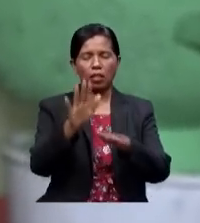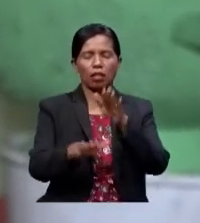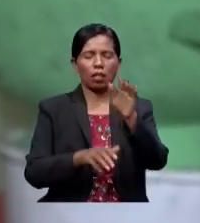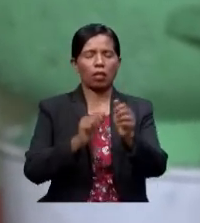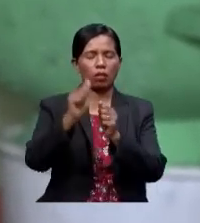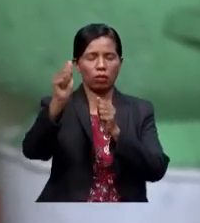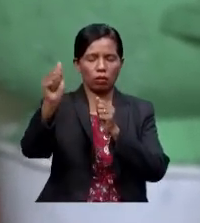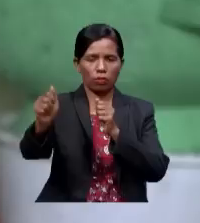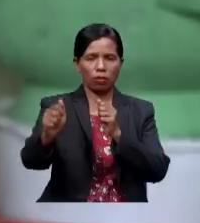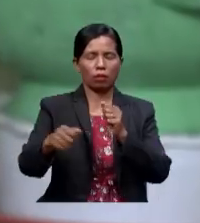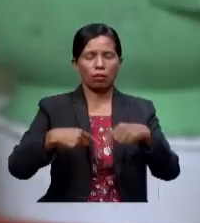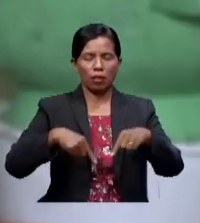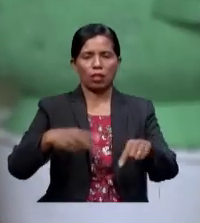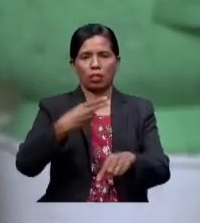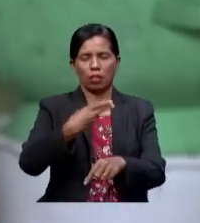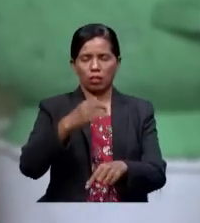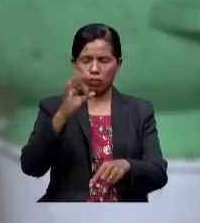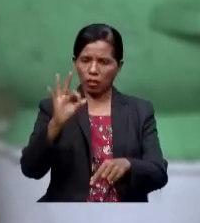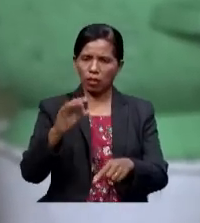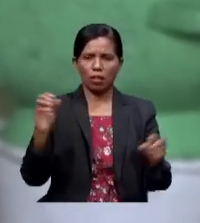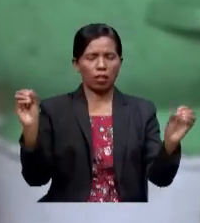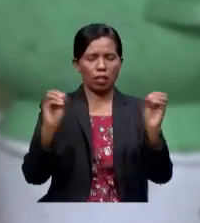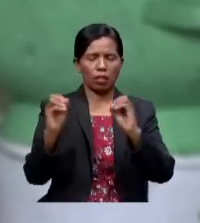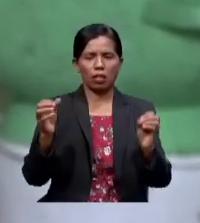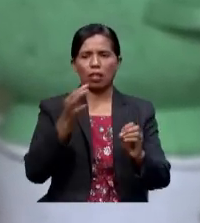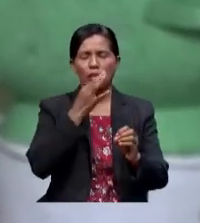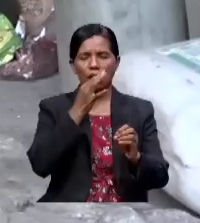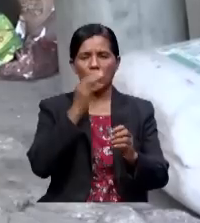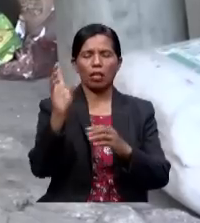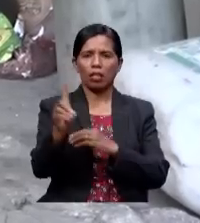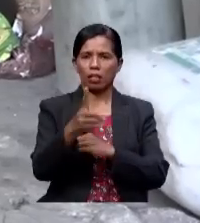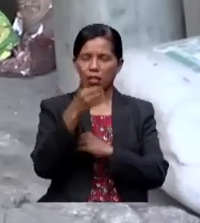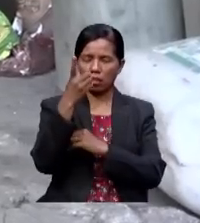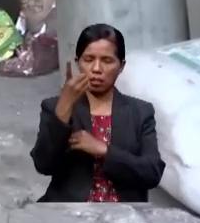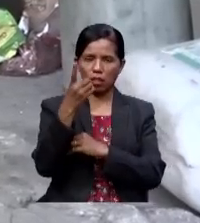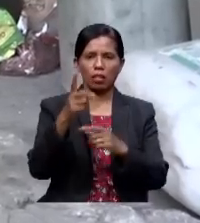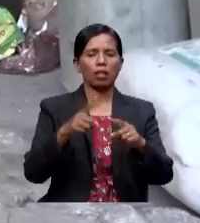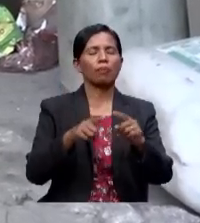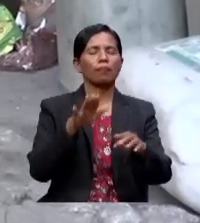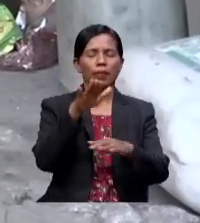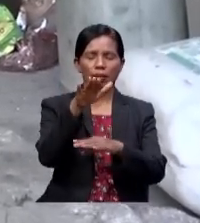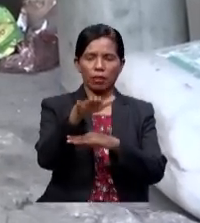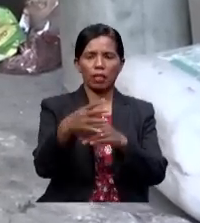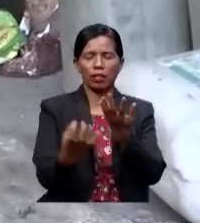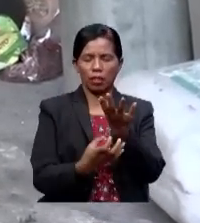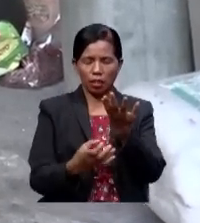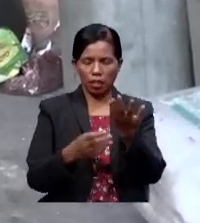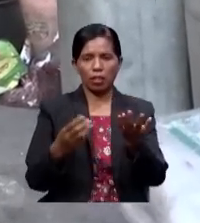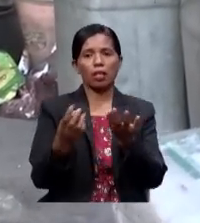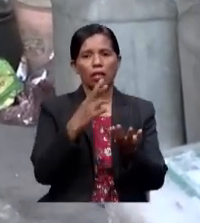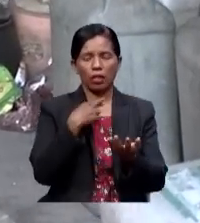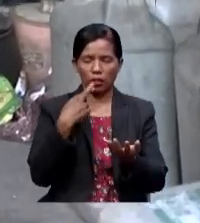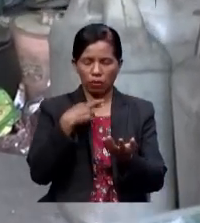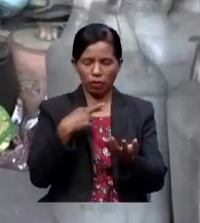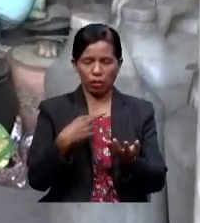kik no fuer bot. La iha haham pedasuk bada dersang mate bisunyang. Meu dia teng etu no sirnen rua